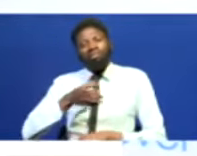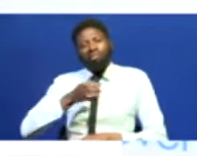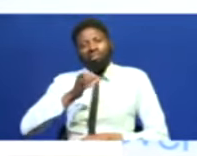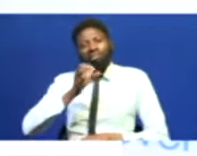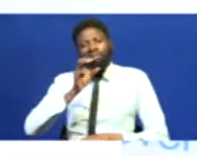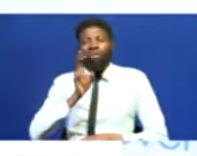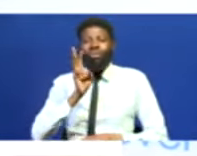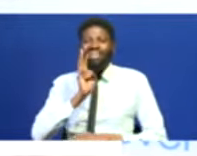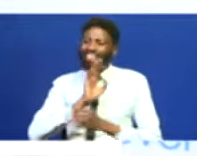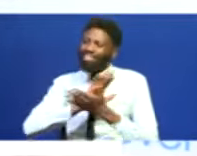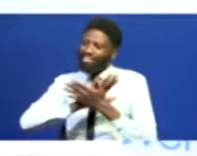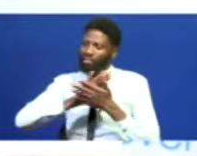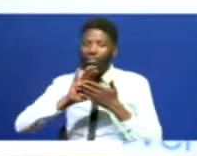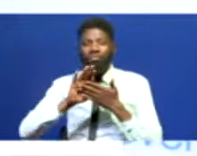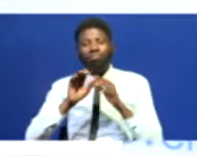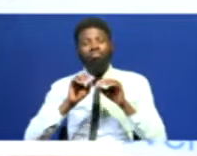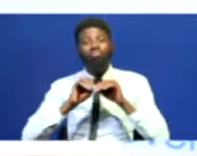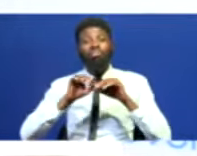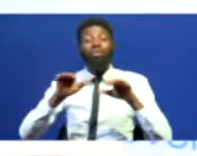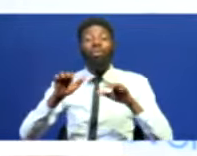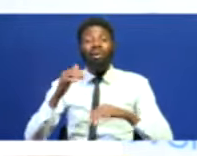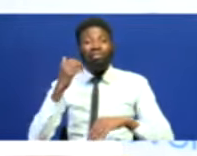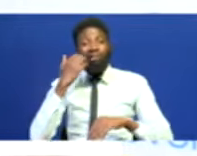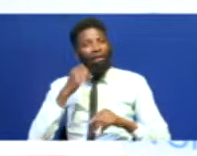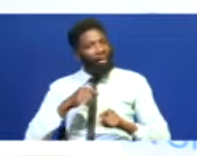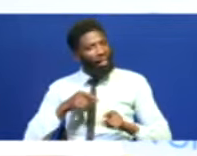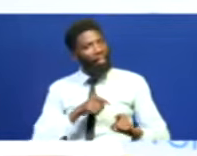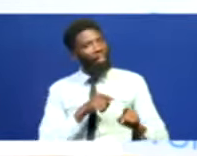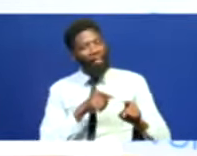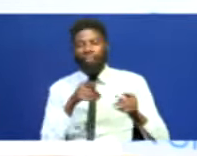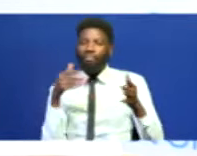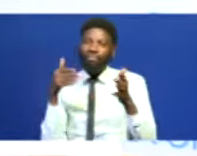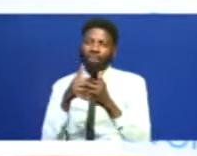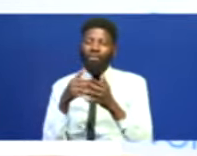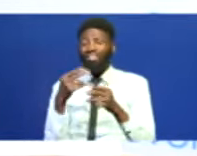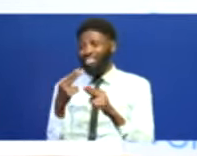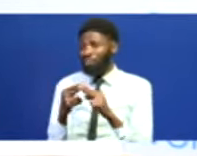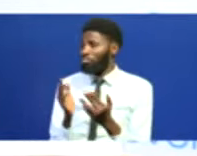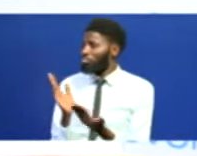kuenea kwa ugonjwa huu. Nikiripotia Darubini, jina langu Sarafina Robi.